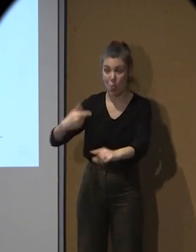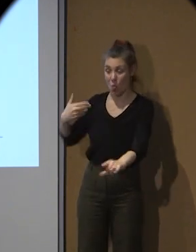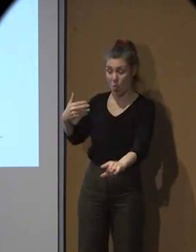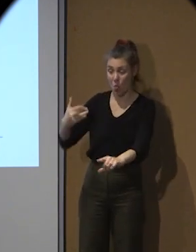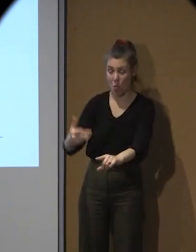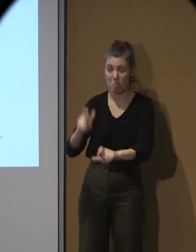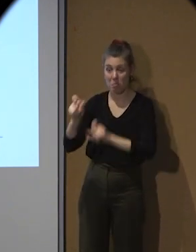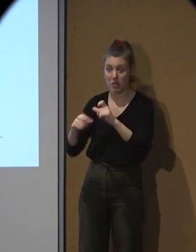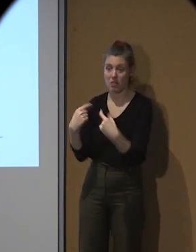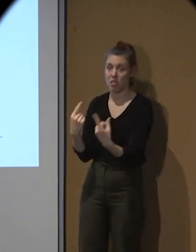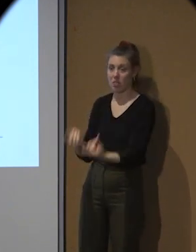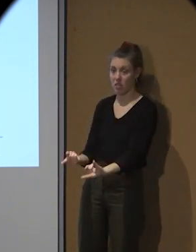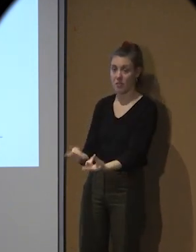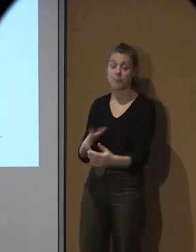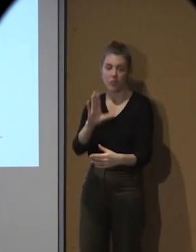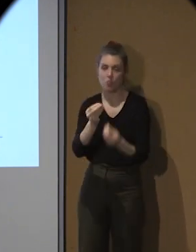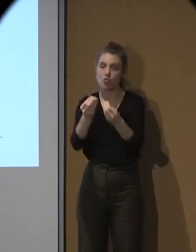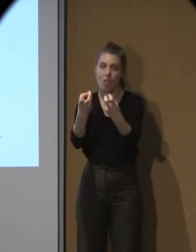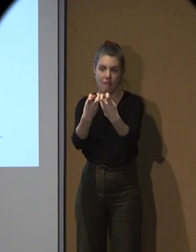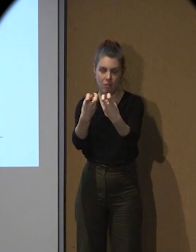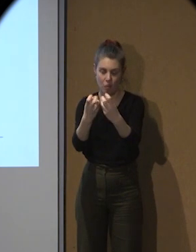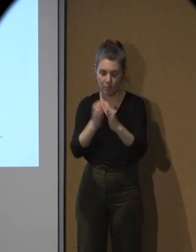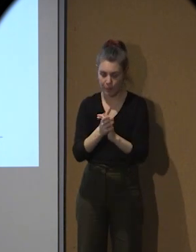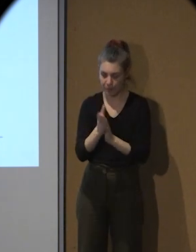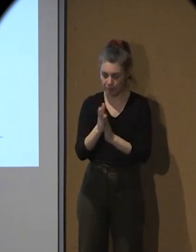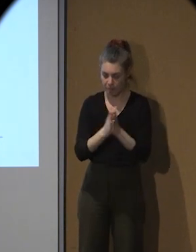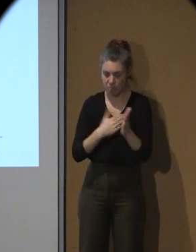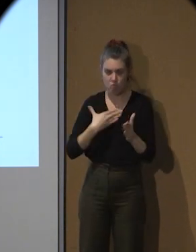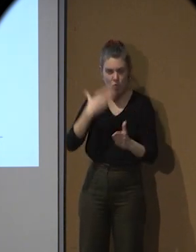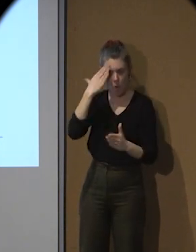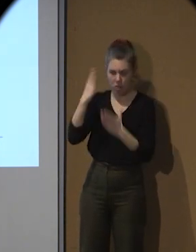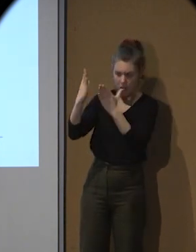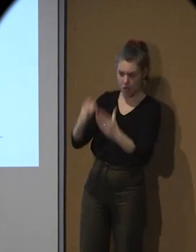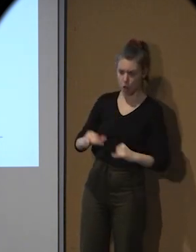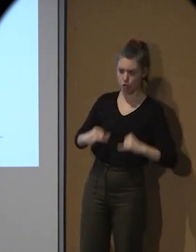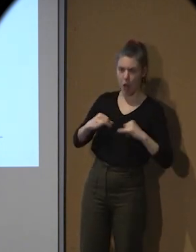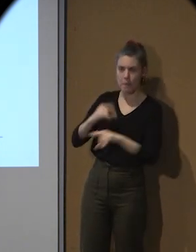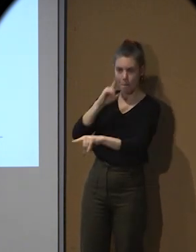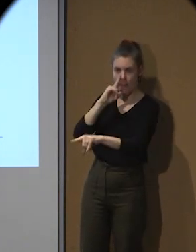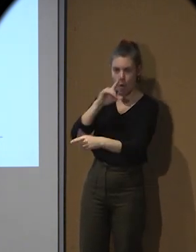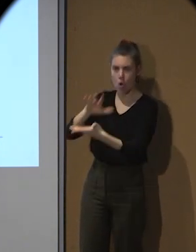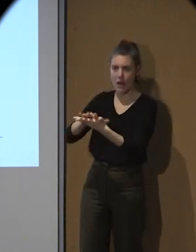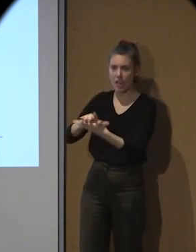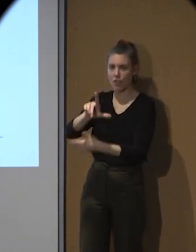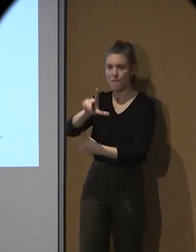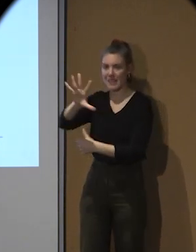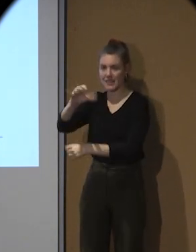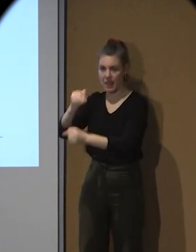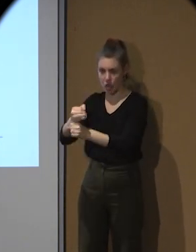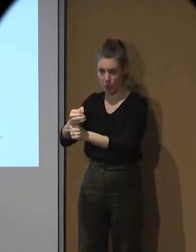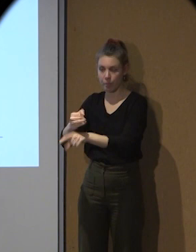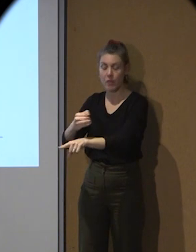J'ai par exemple, ça me vient en tête, une jeune maman de 25 ans qui a 2 enfants, qui